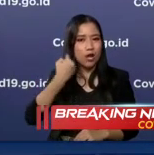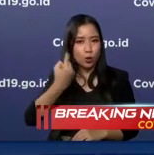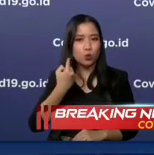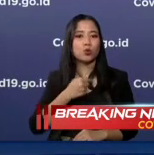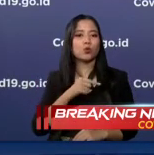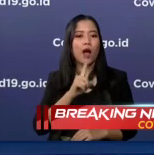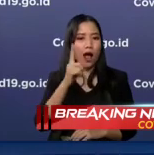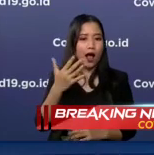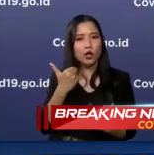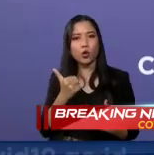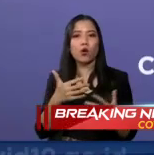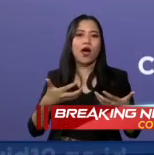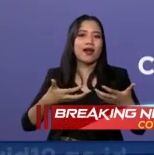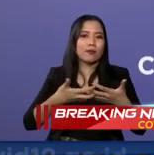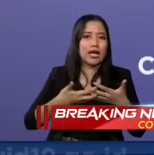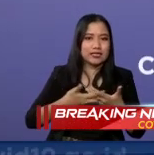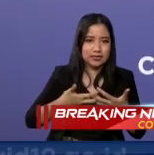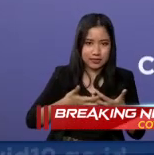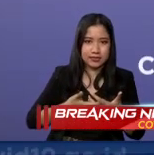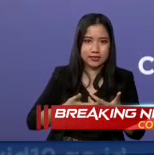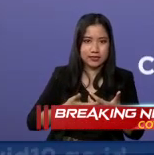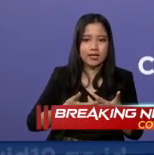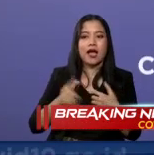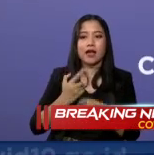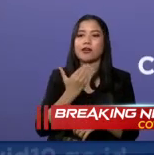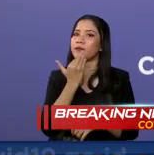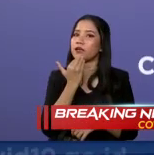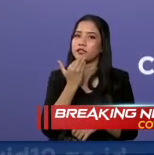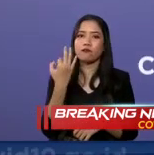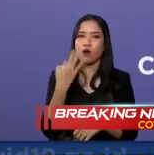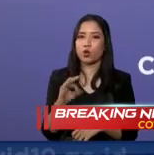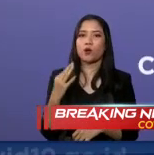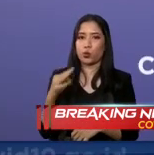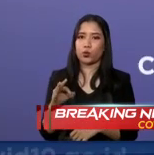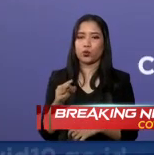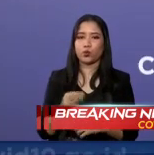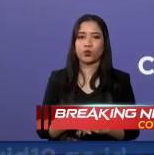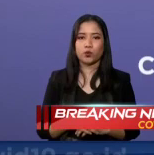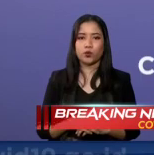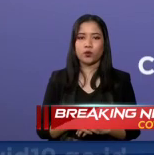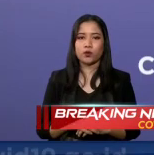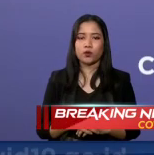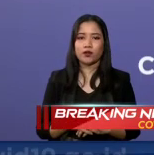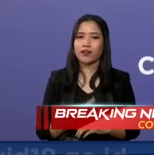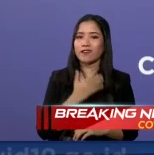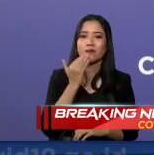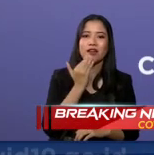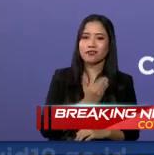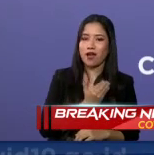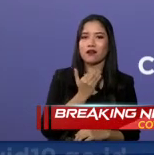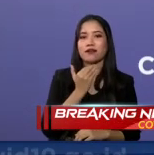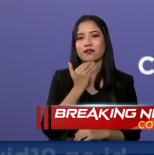beradaptasi dengan kebiasaan-kebiasaan yang baru dengan kebiasaan-kebiasaan